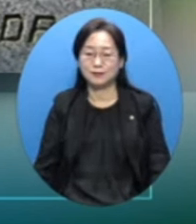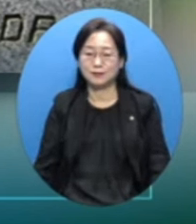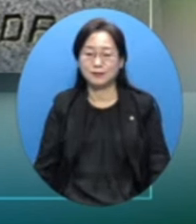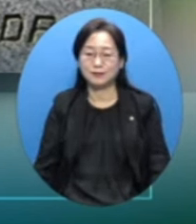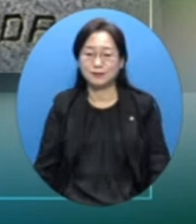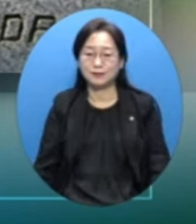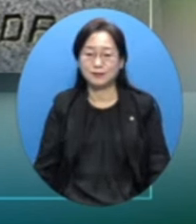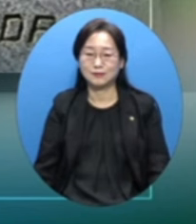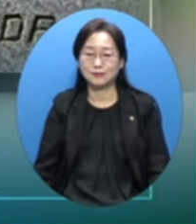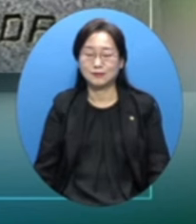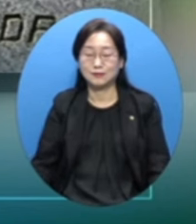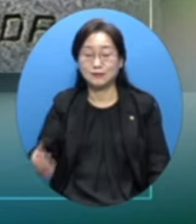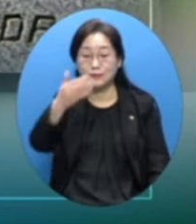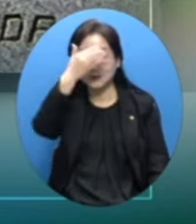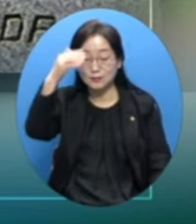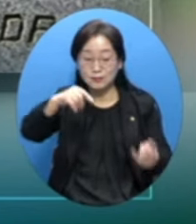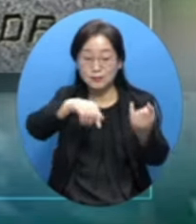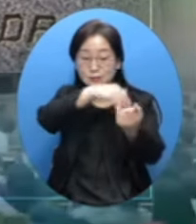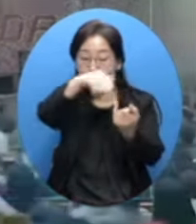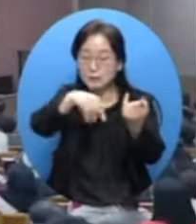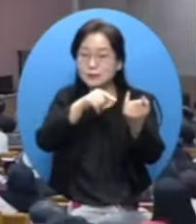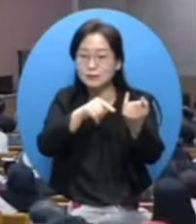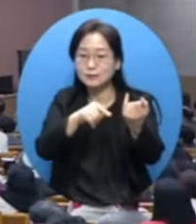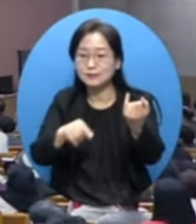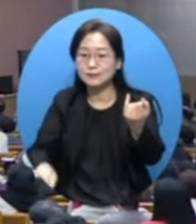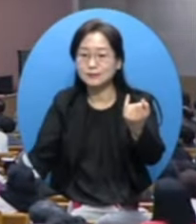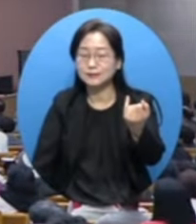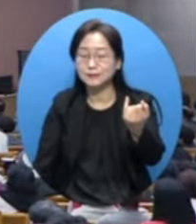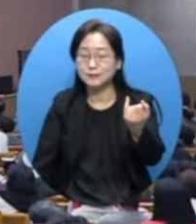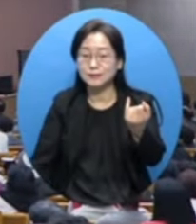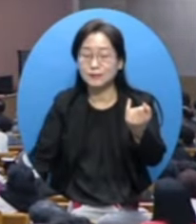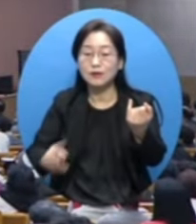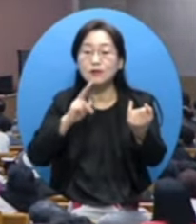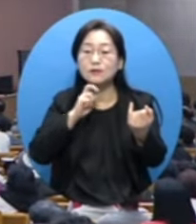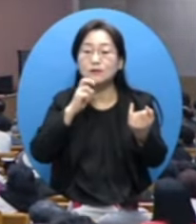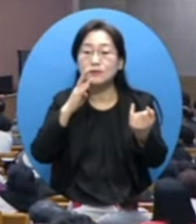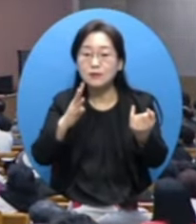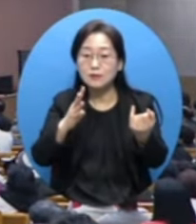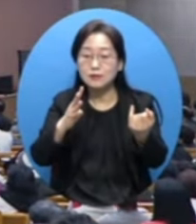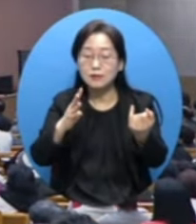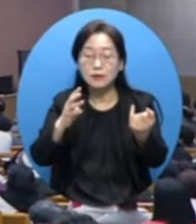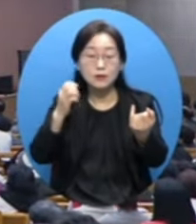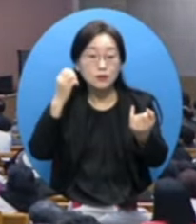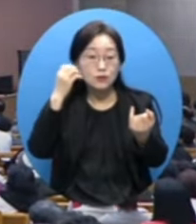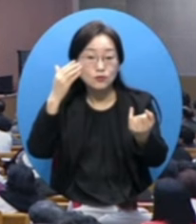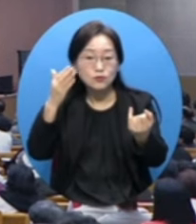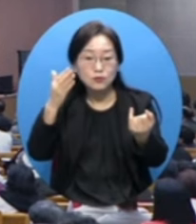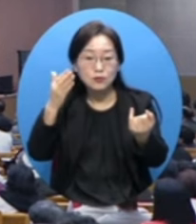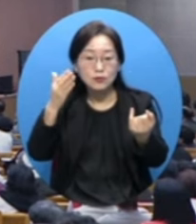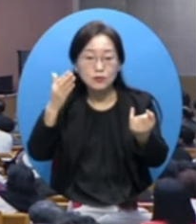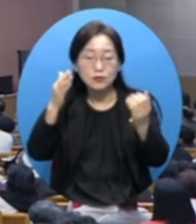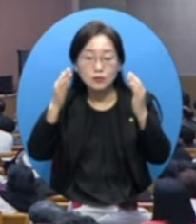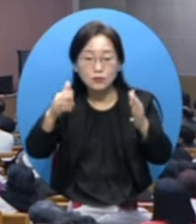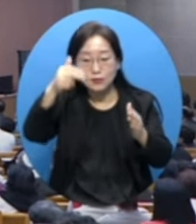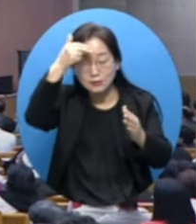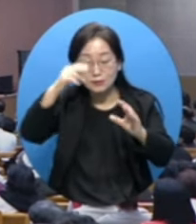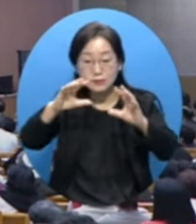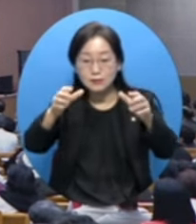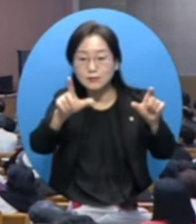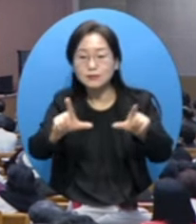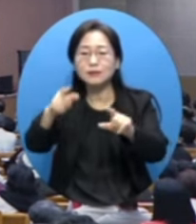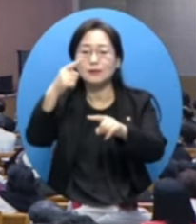all 젊은 천의 몸으로 24살에 와서 교를 살고 순교한이